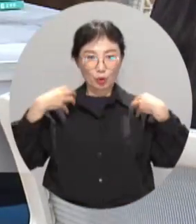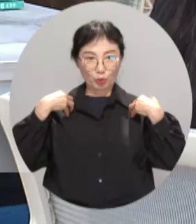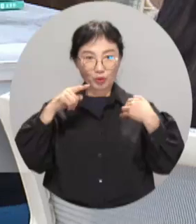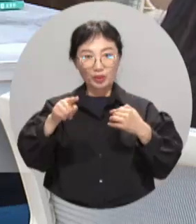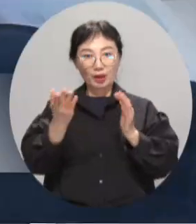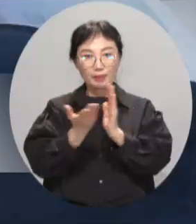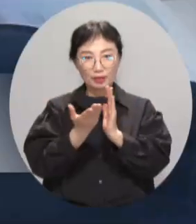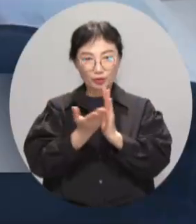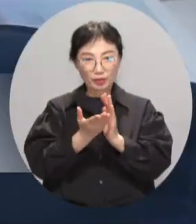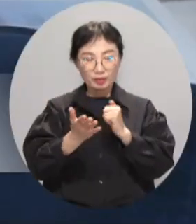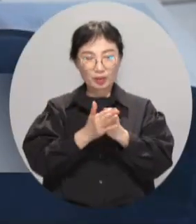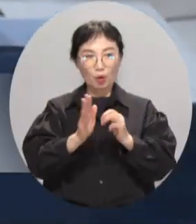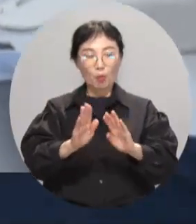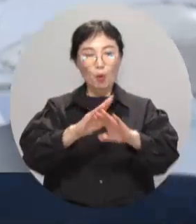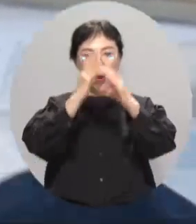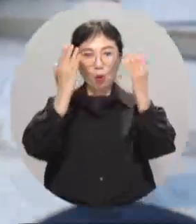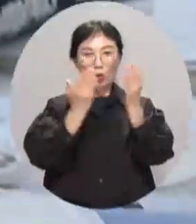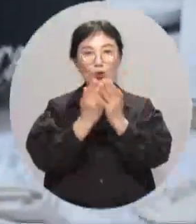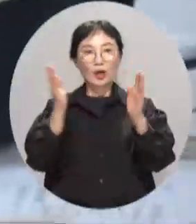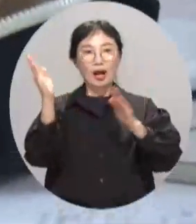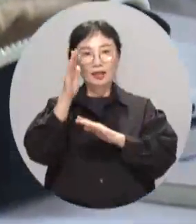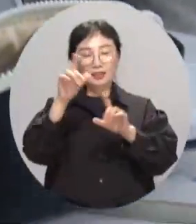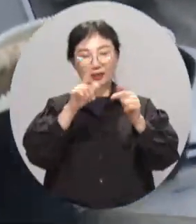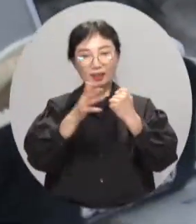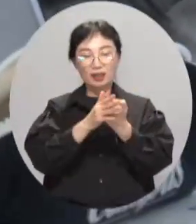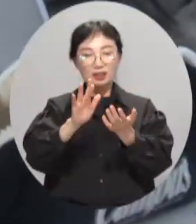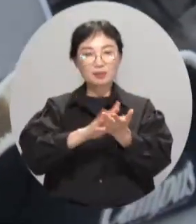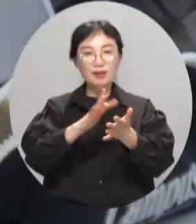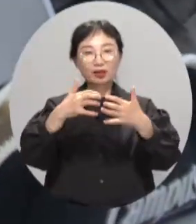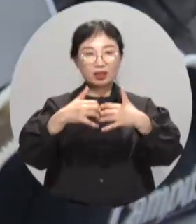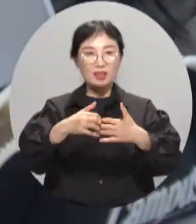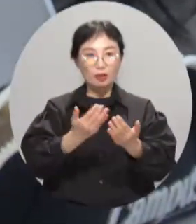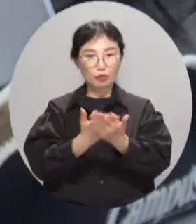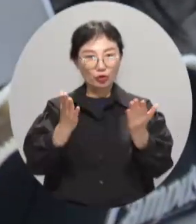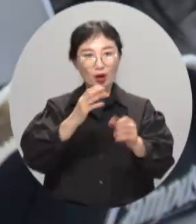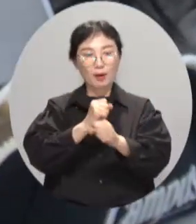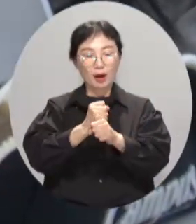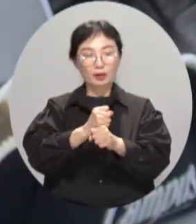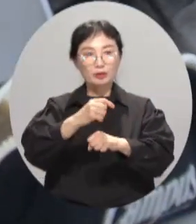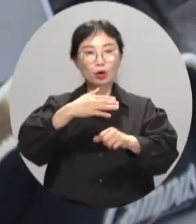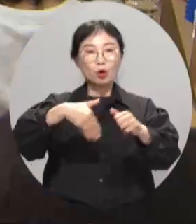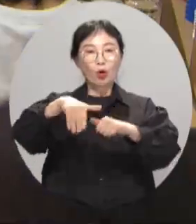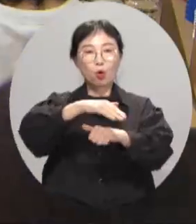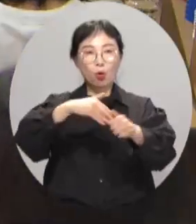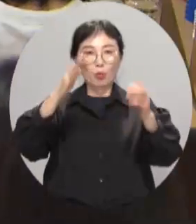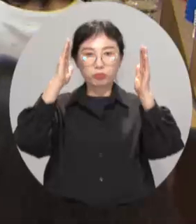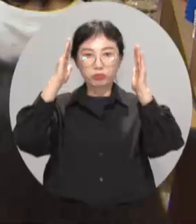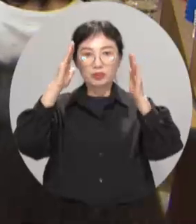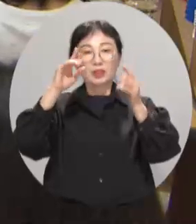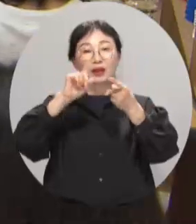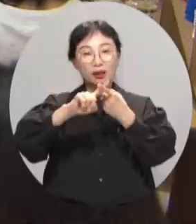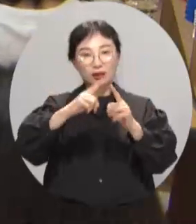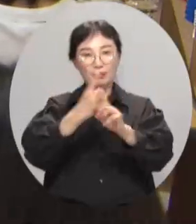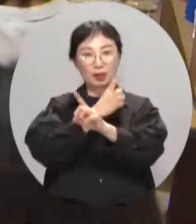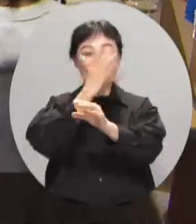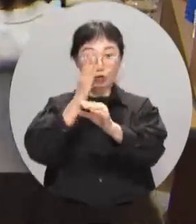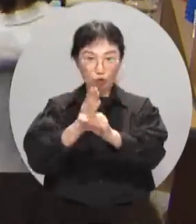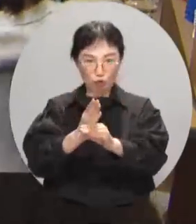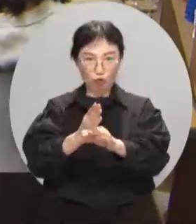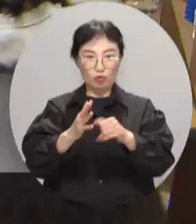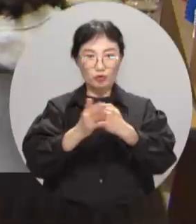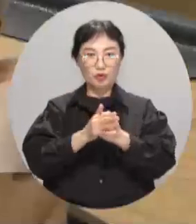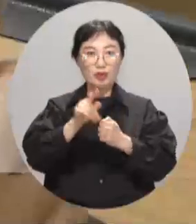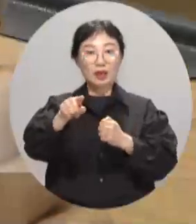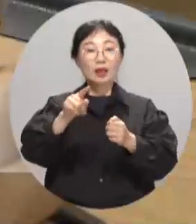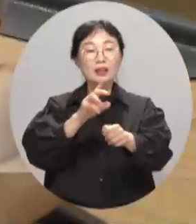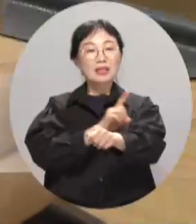올해 모든 학생의 스마트 기기를 보급하고 수업 환경도 빠르게 바꿔가고 있습니다. 교육부는 디지털 수업이